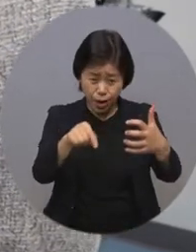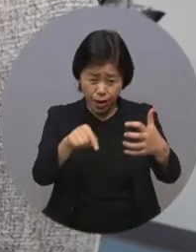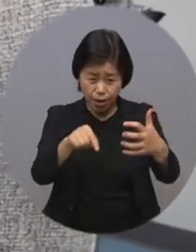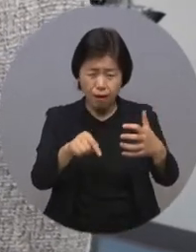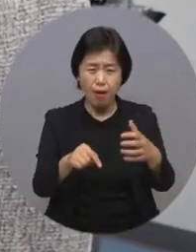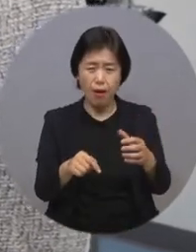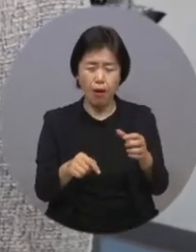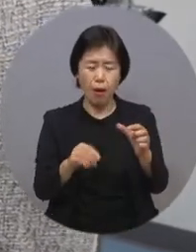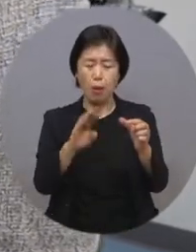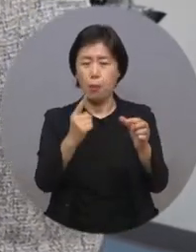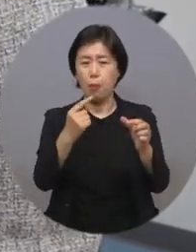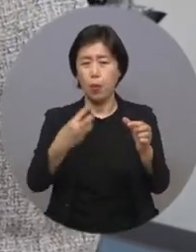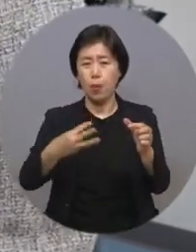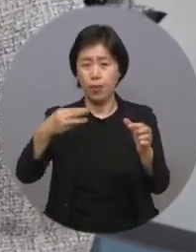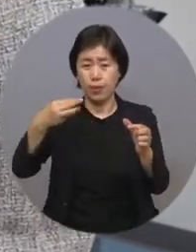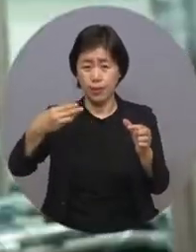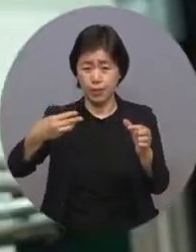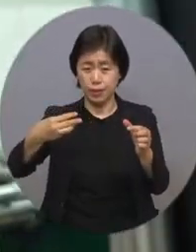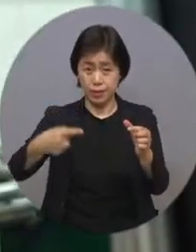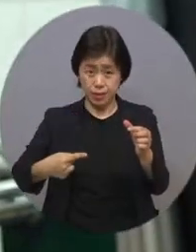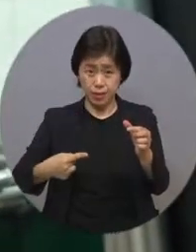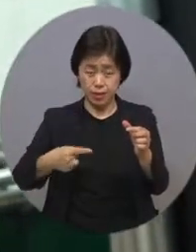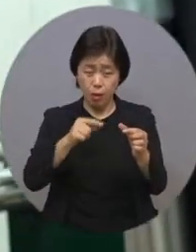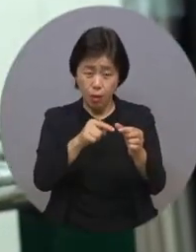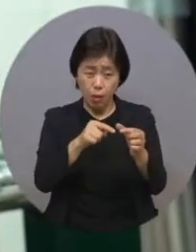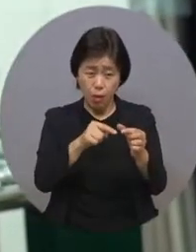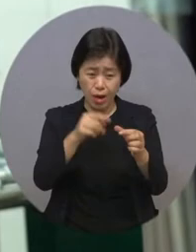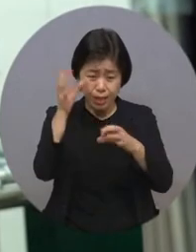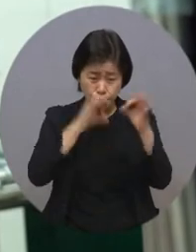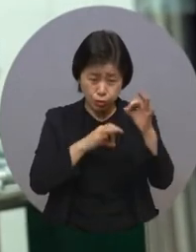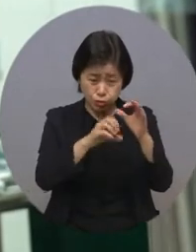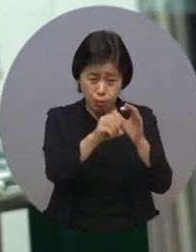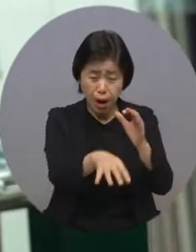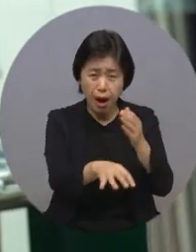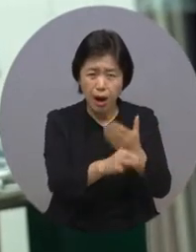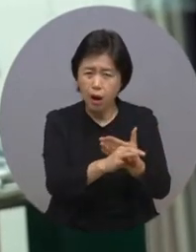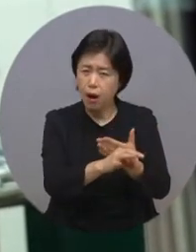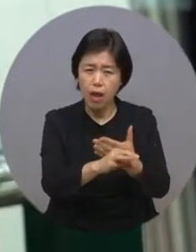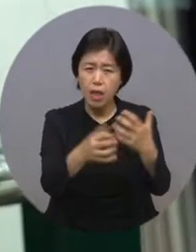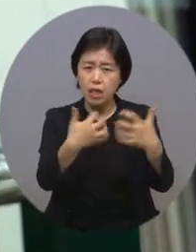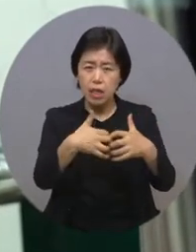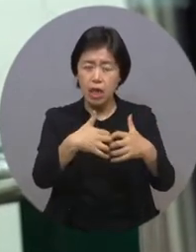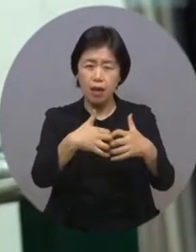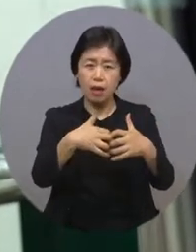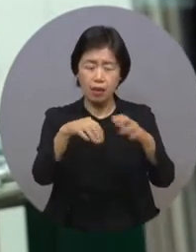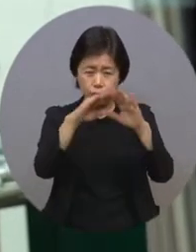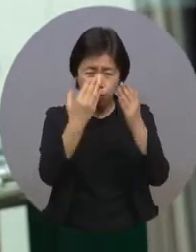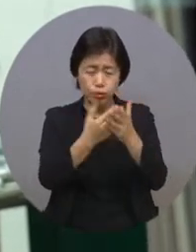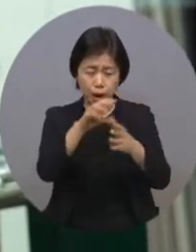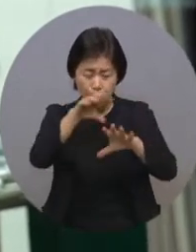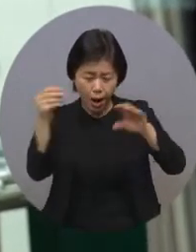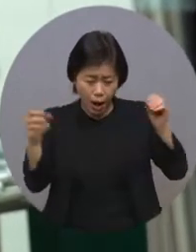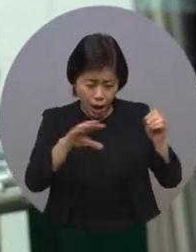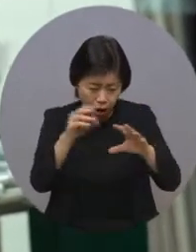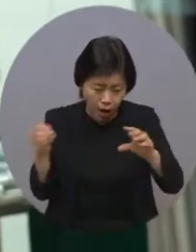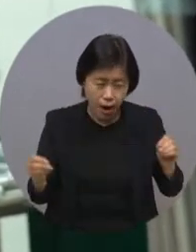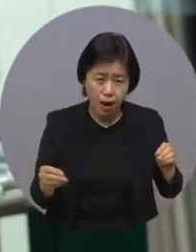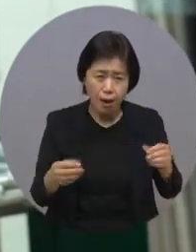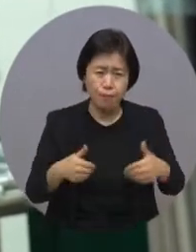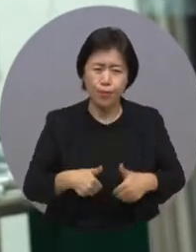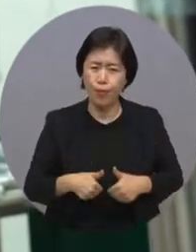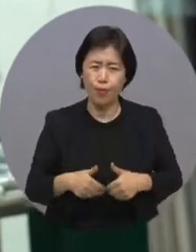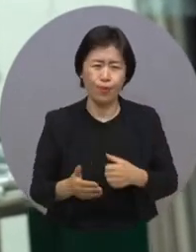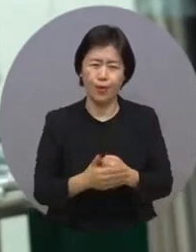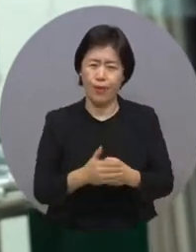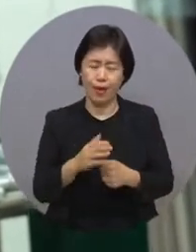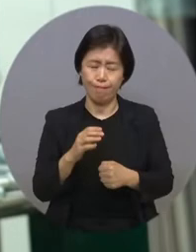현상이 아~ 나오기 때문에 이렇게 하면 안 되고, 하나를 잡으실 때, 처음에는 하나를 먼저 잡고 시작해서 괜찮으셨는데, 네. 다음 거부터 조금 헷갈리셨잖아요.